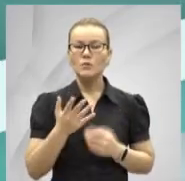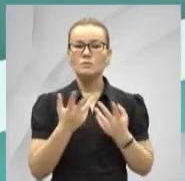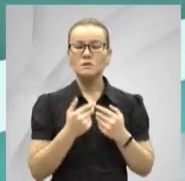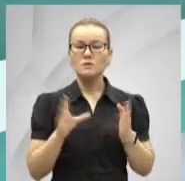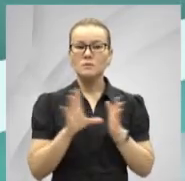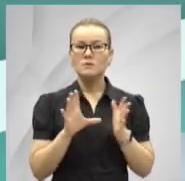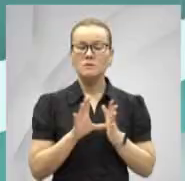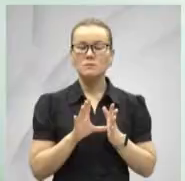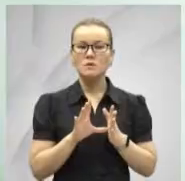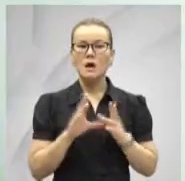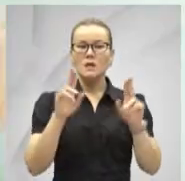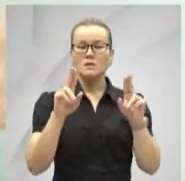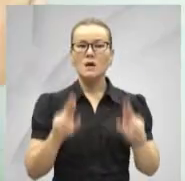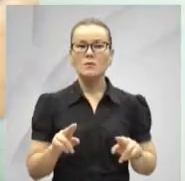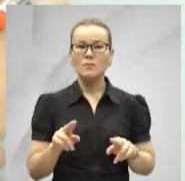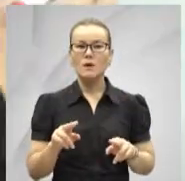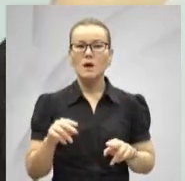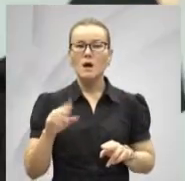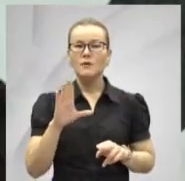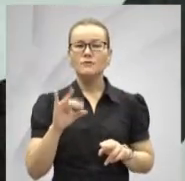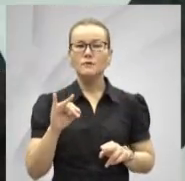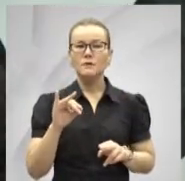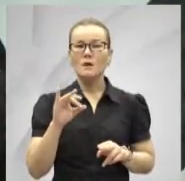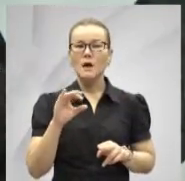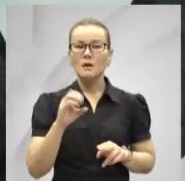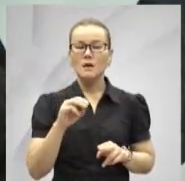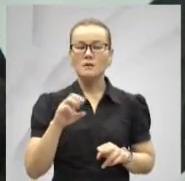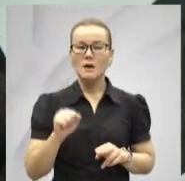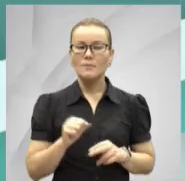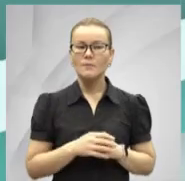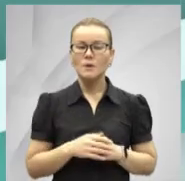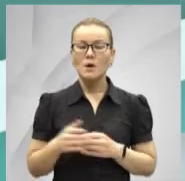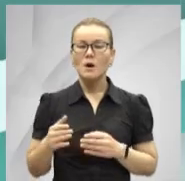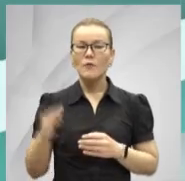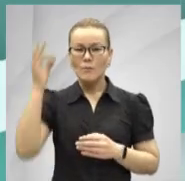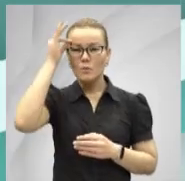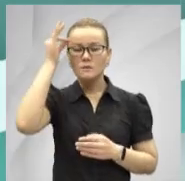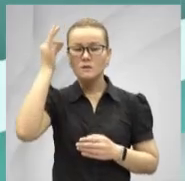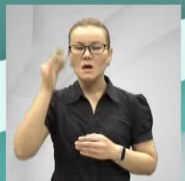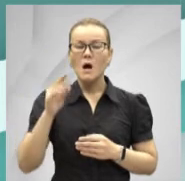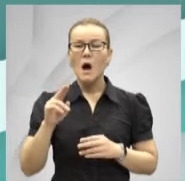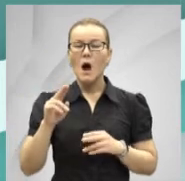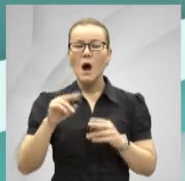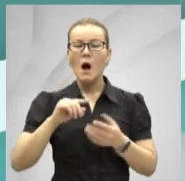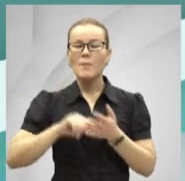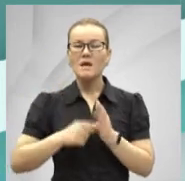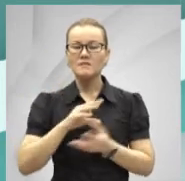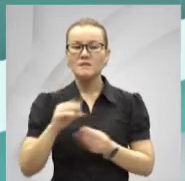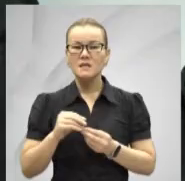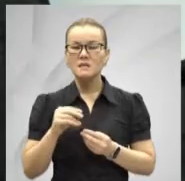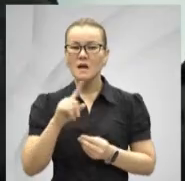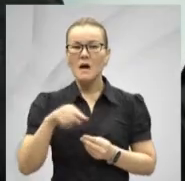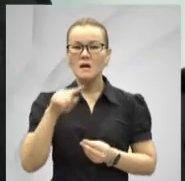теоремы Виета. Как вы помните, по теореме Виета произведение корней